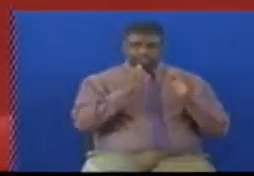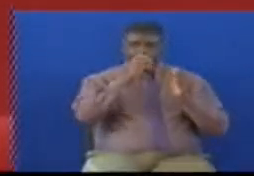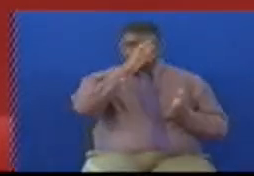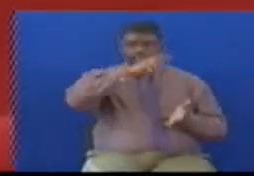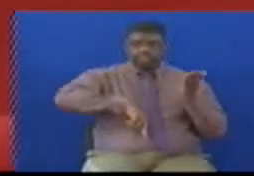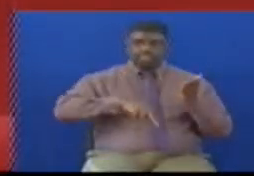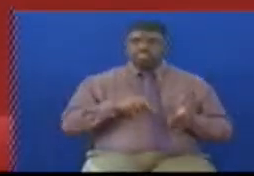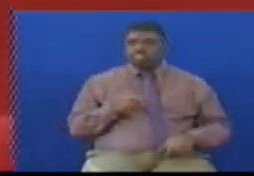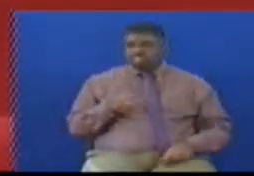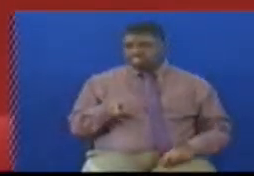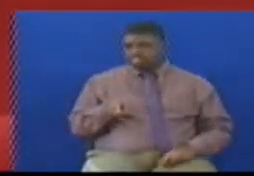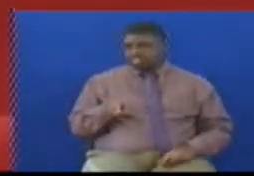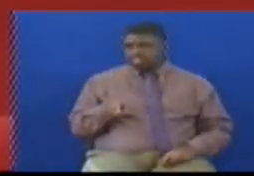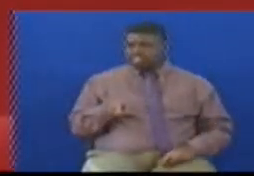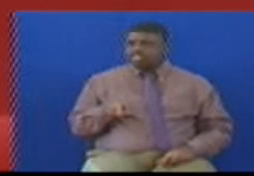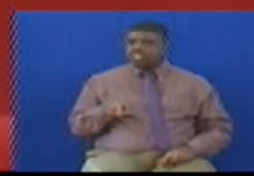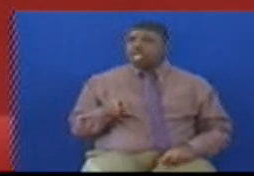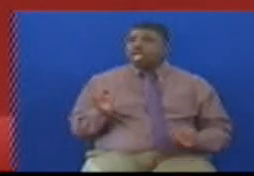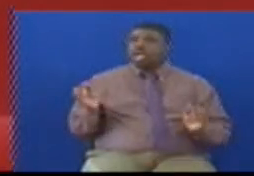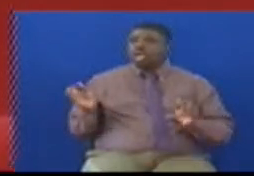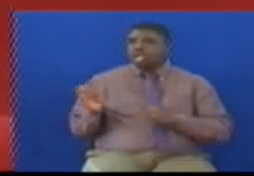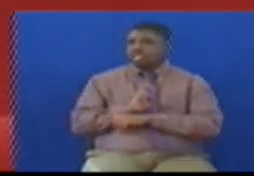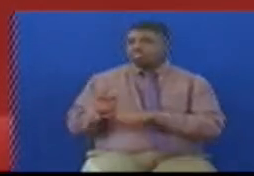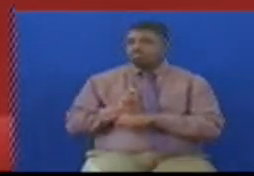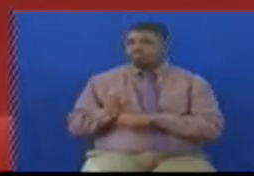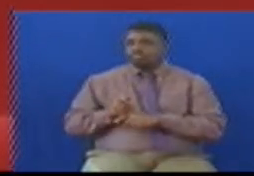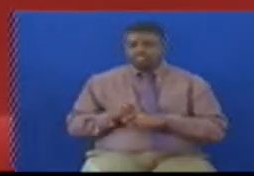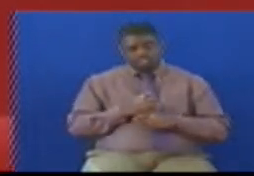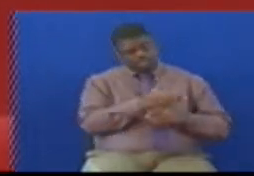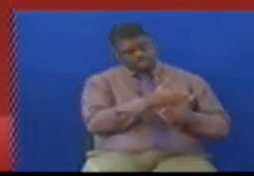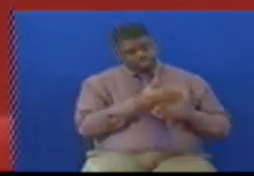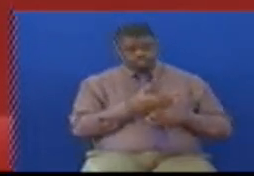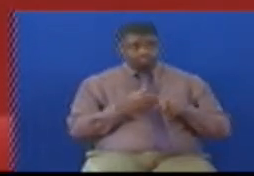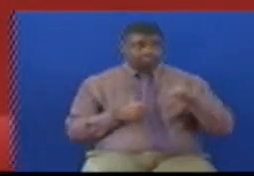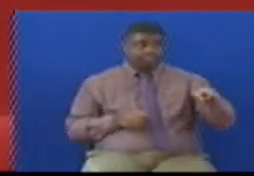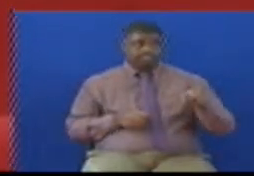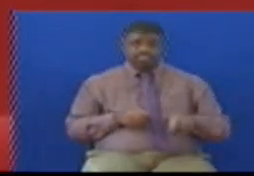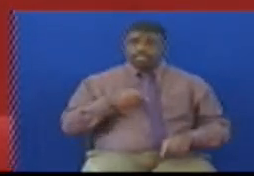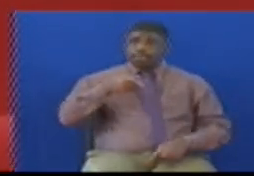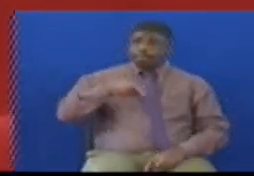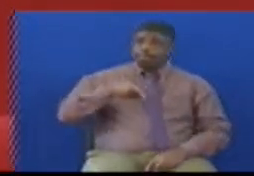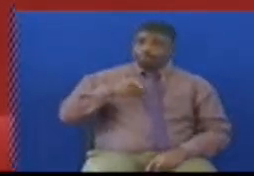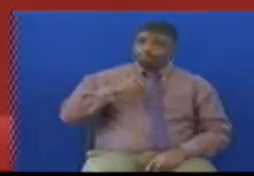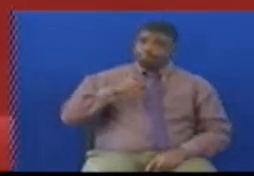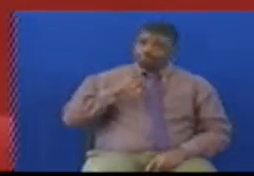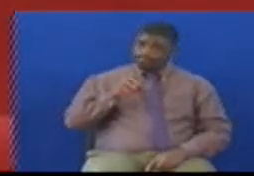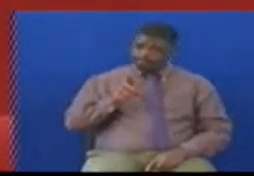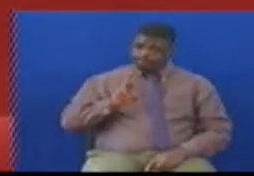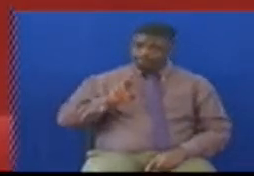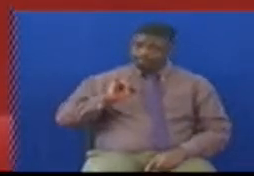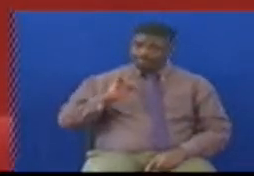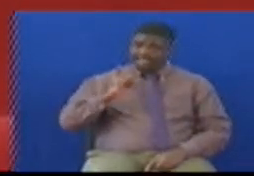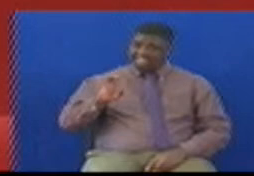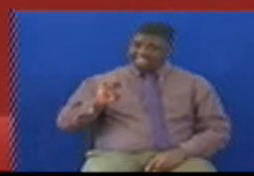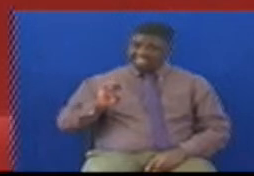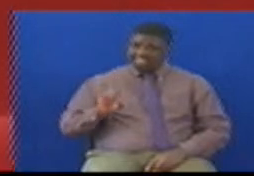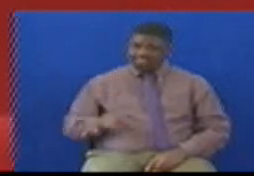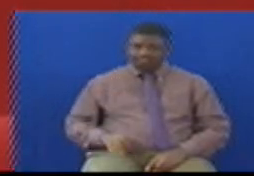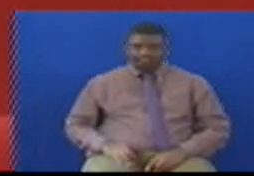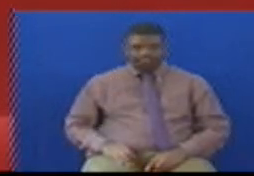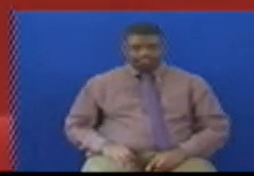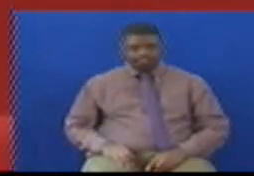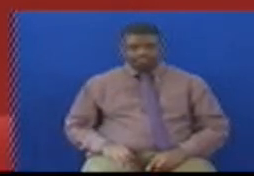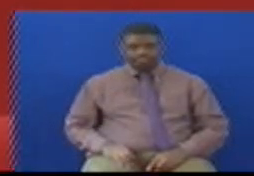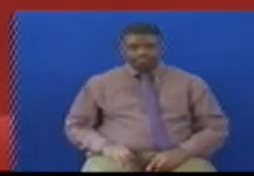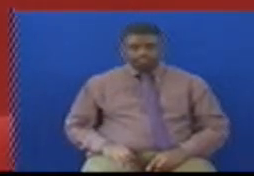Msajili wa hazina lazima asimamie hii kampuni ya Pride. Kwa hiyo pana